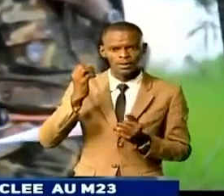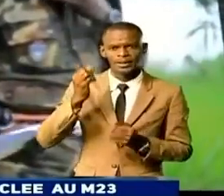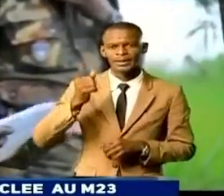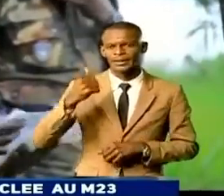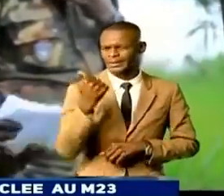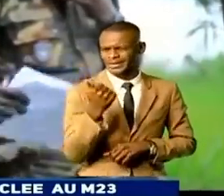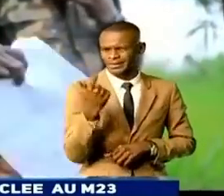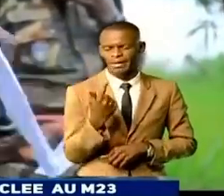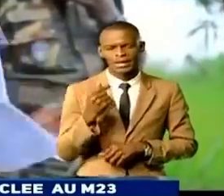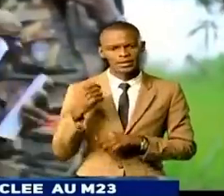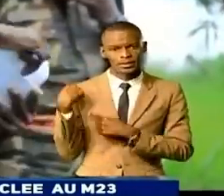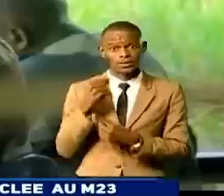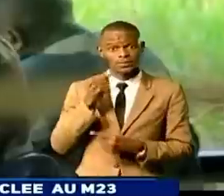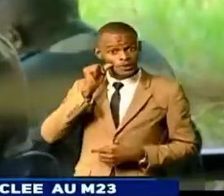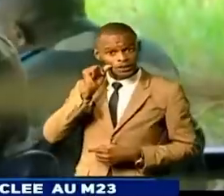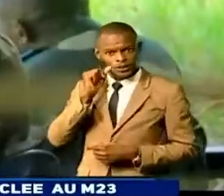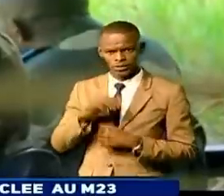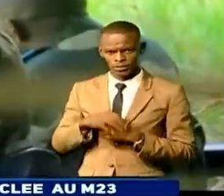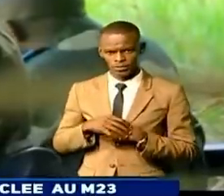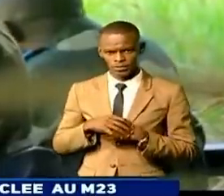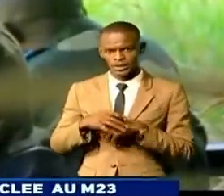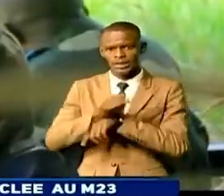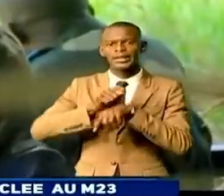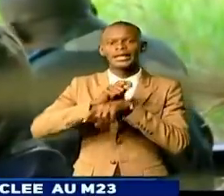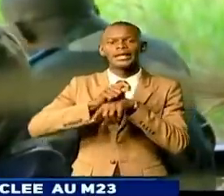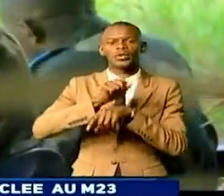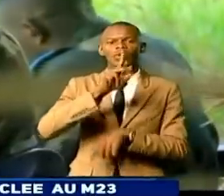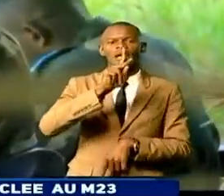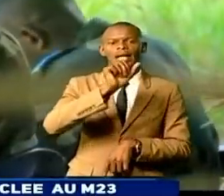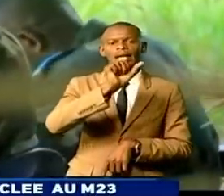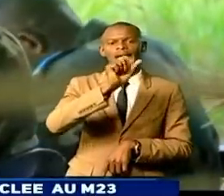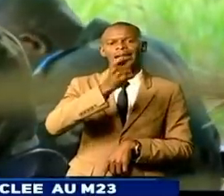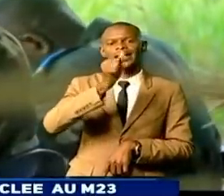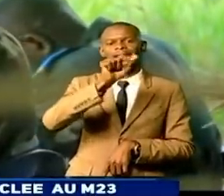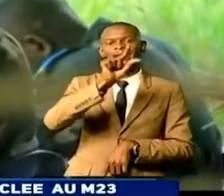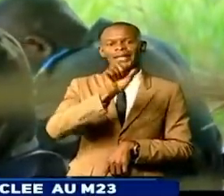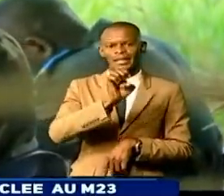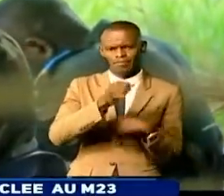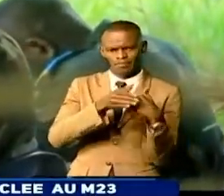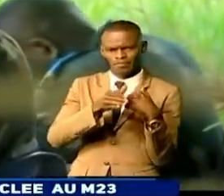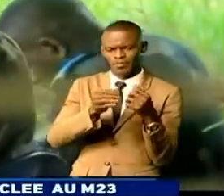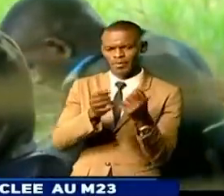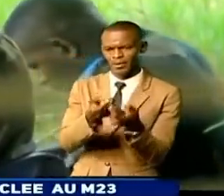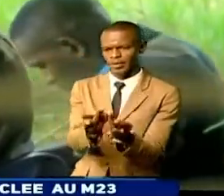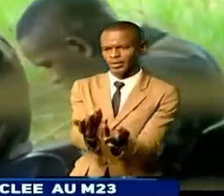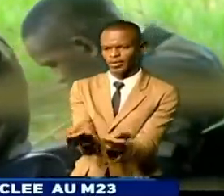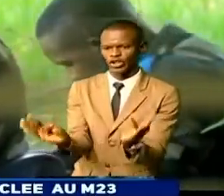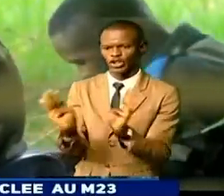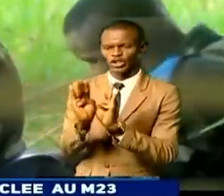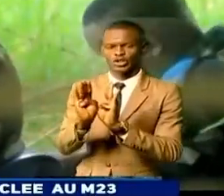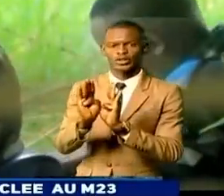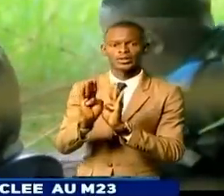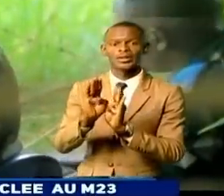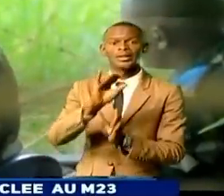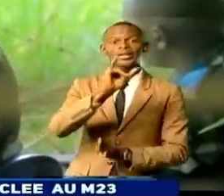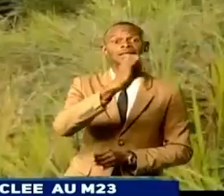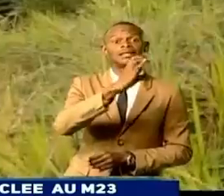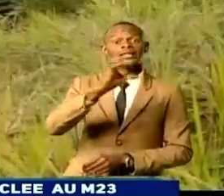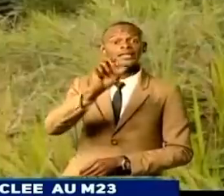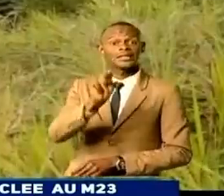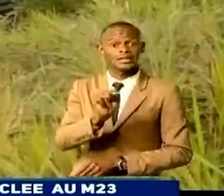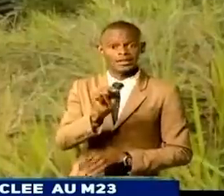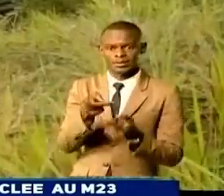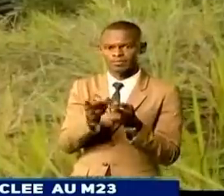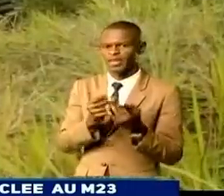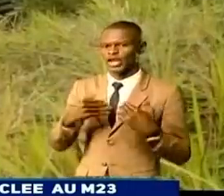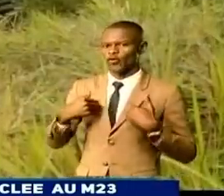territoire congolais de Katale, non loin de la piste de l'ISSN à Rumongabo et les environs. Les attaques ont eu lieu au moment